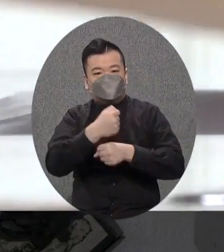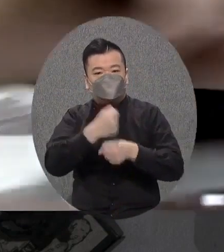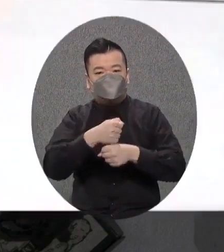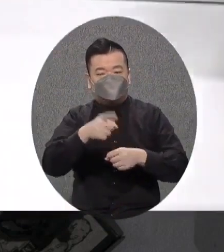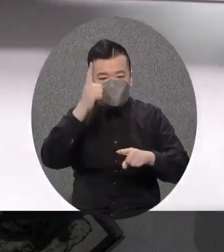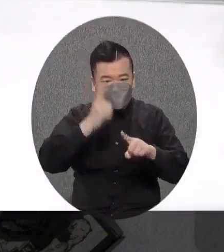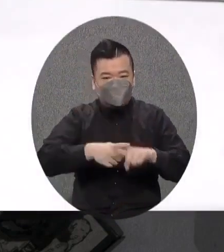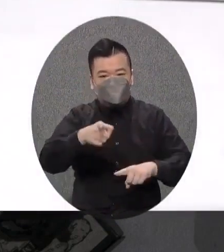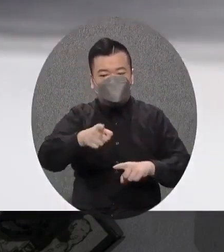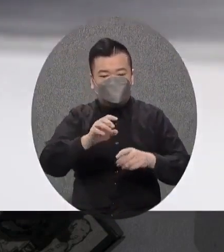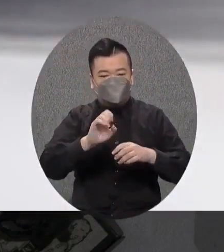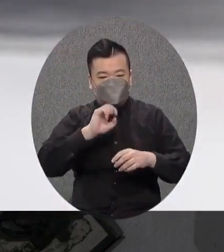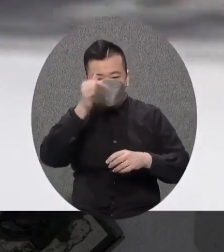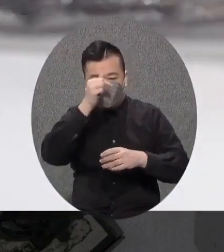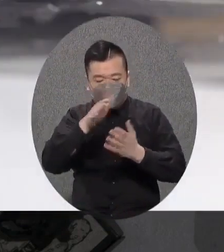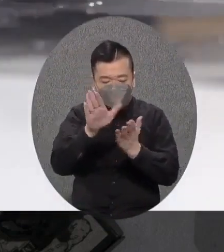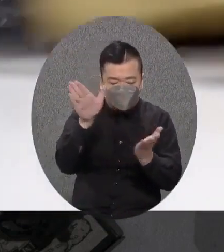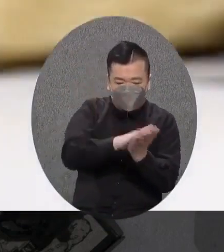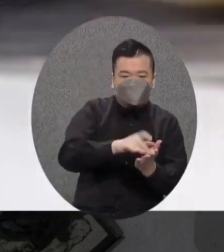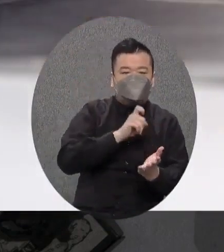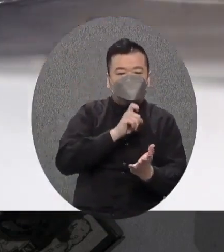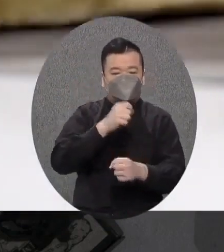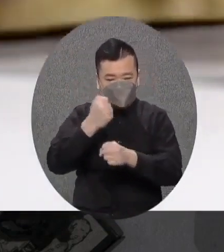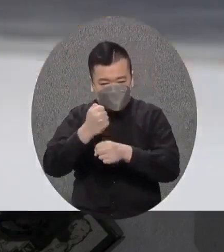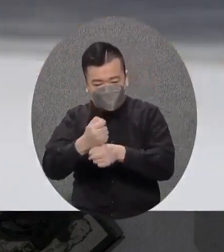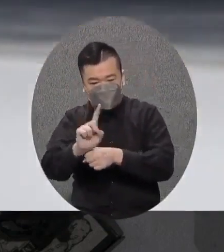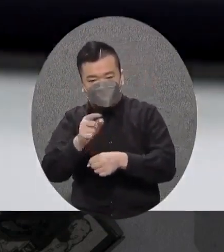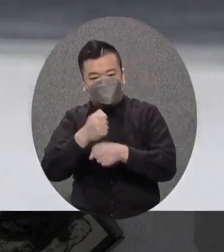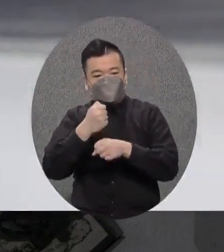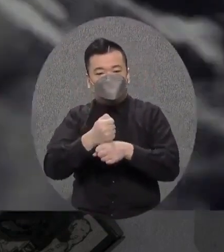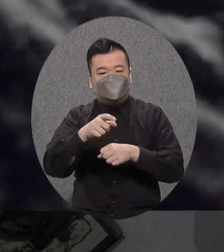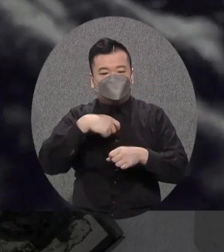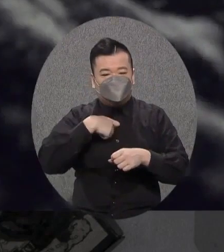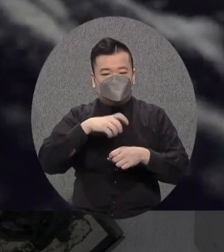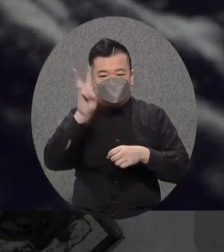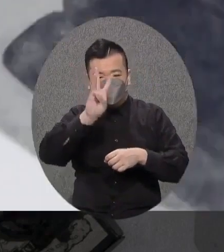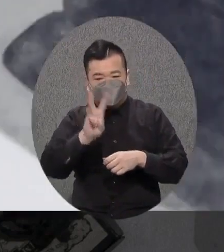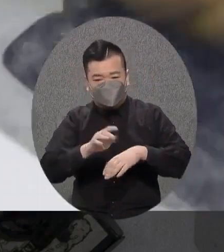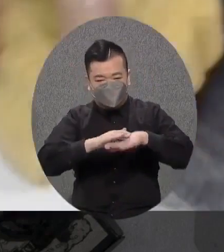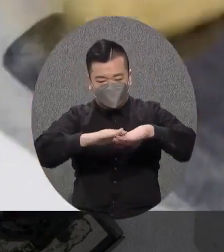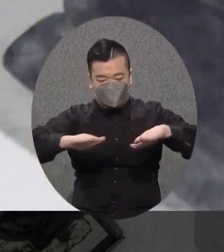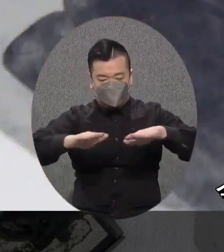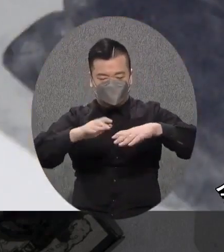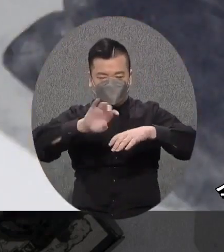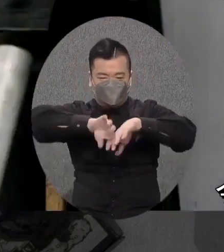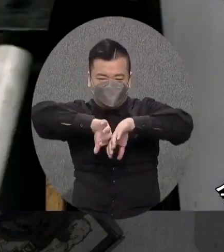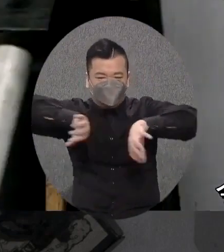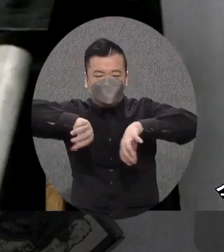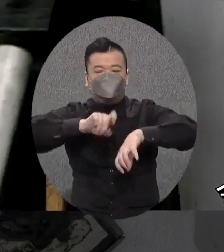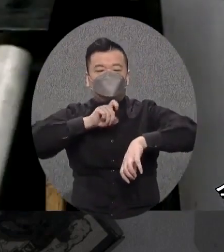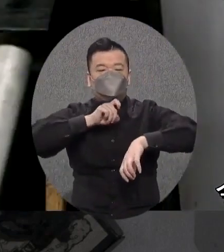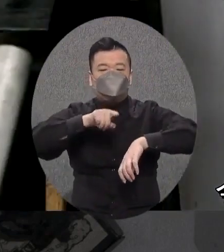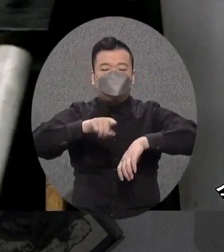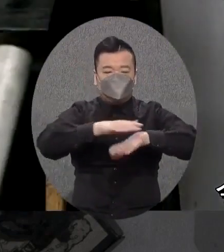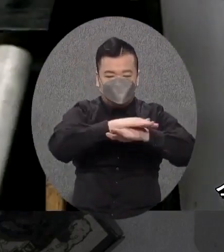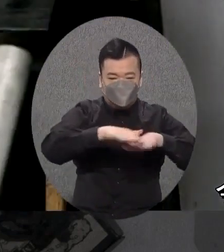先至會咧係黏上油墨嘅。咁我哋製版嗰時候咧，就會係有一陣水墨相隔住，咁令到咧嗰啲其